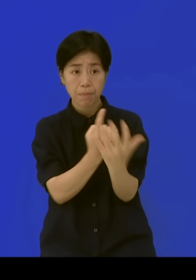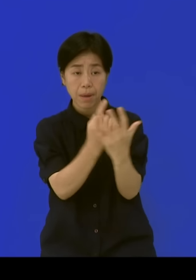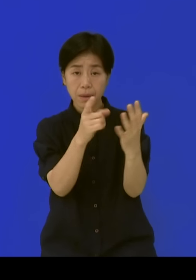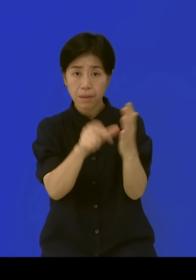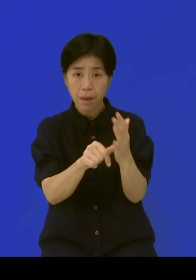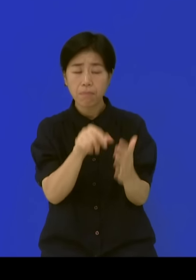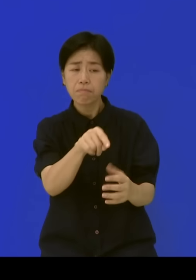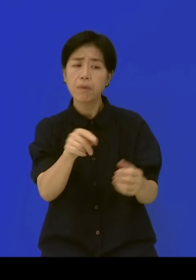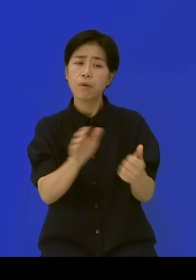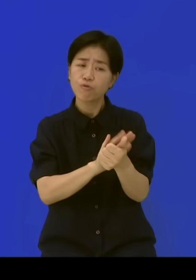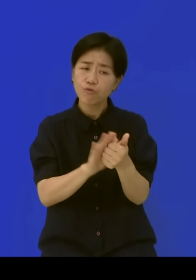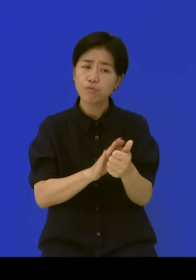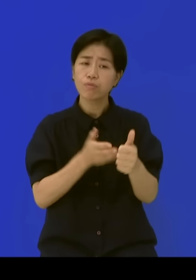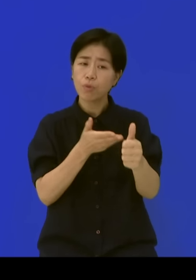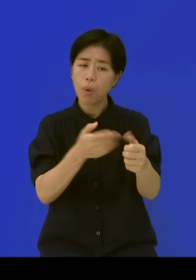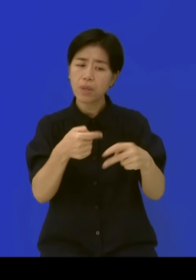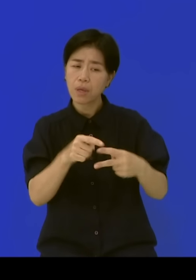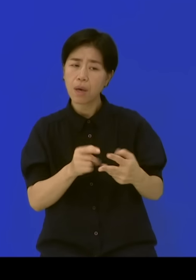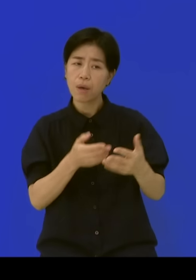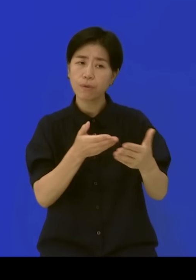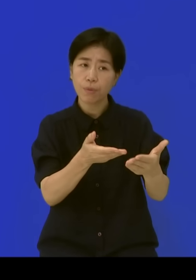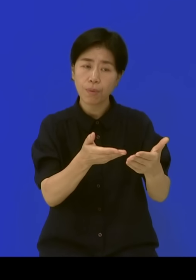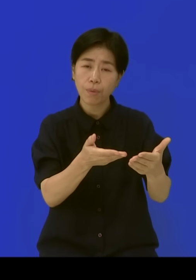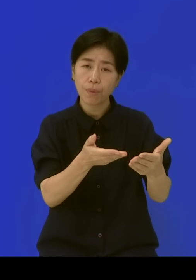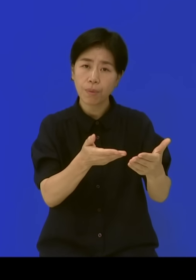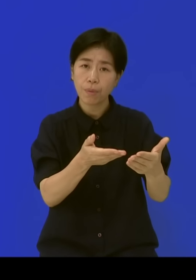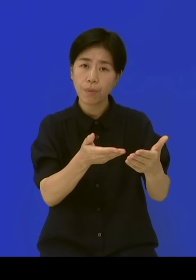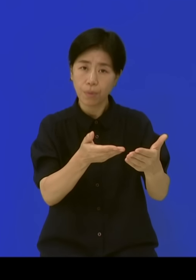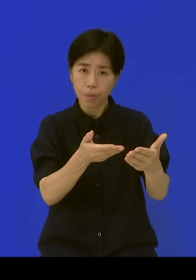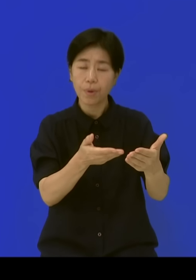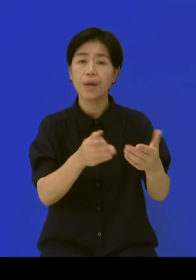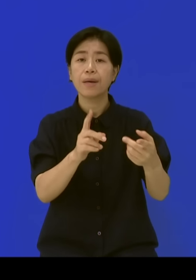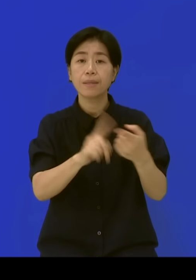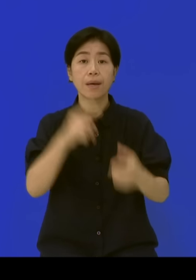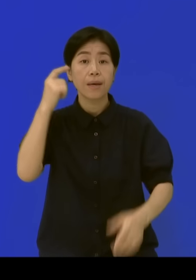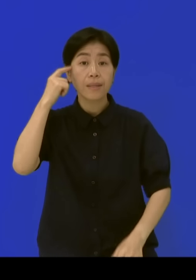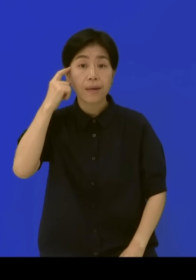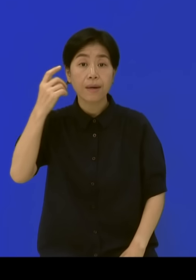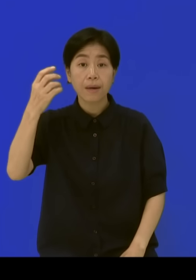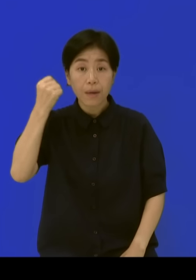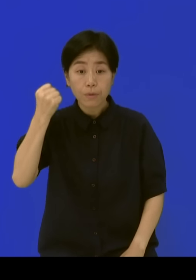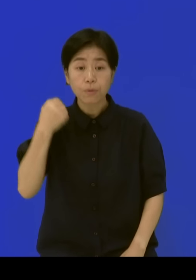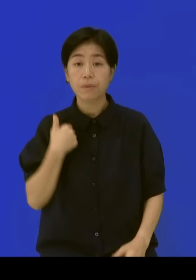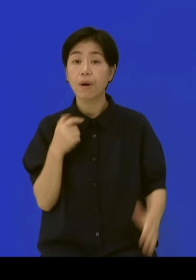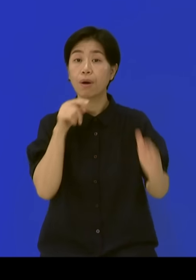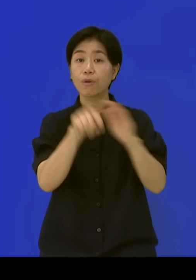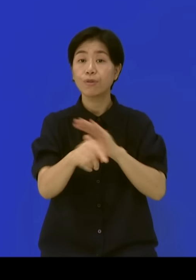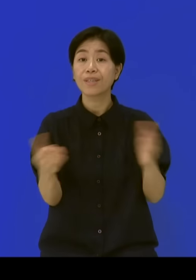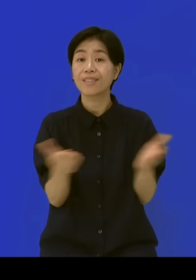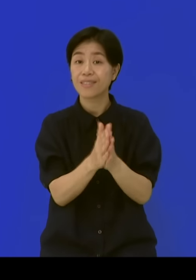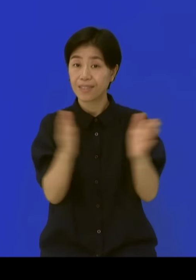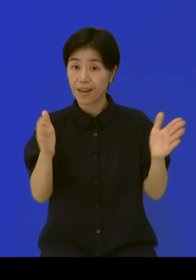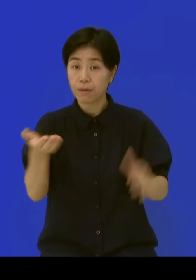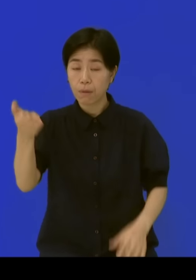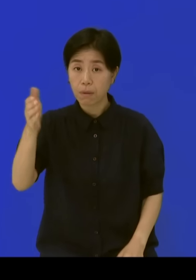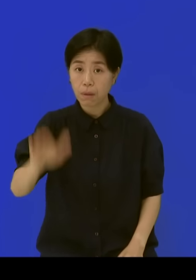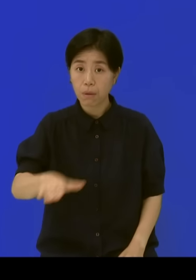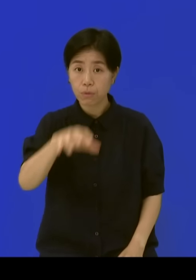뭐 이러면서 이제 의술을 펼쳐나갈 거라고 스스로 상상하고 거기 갔다면 예. 실제